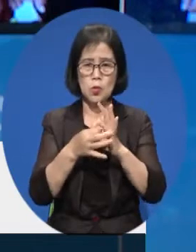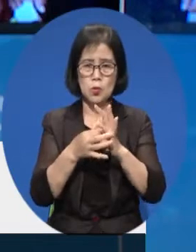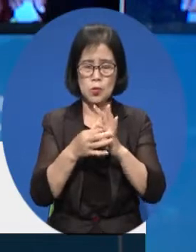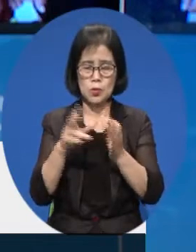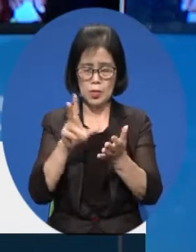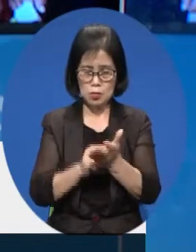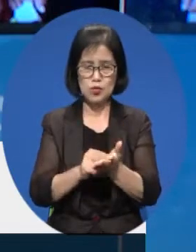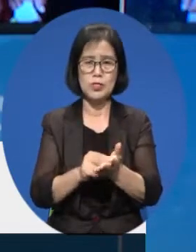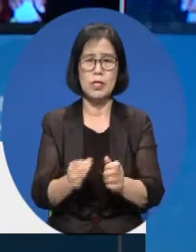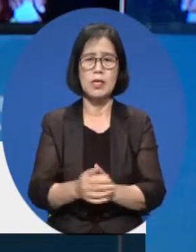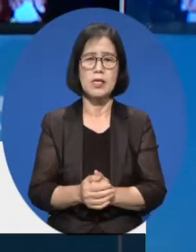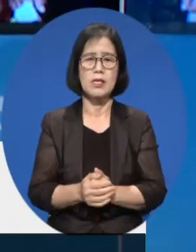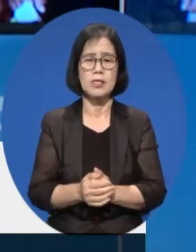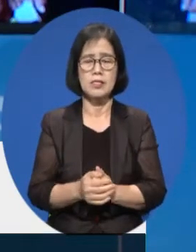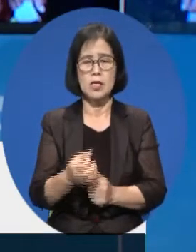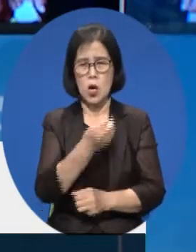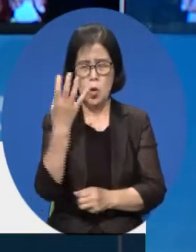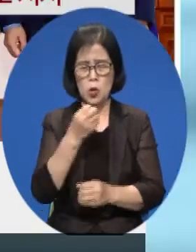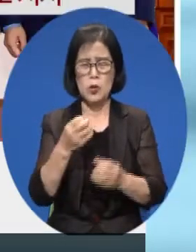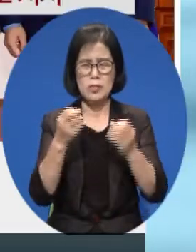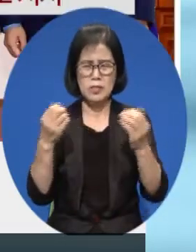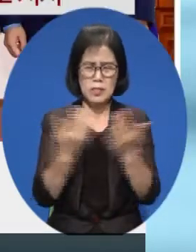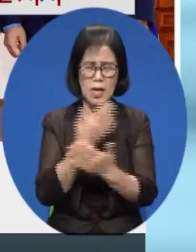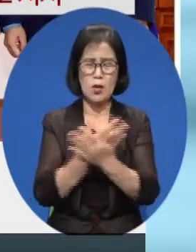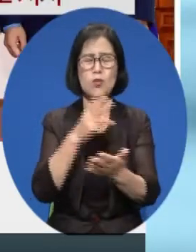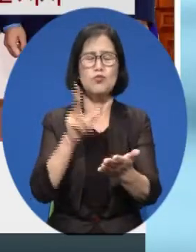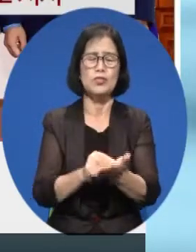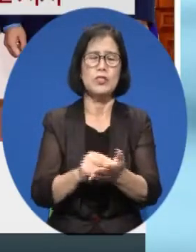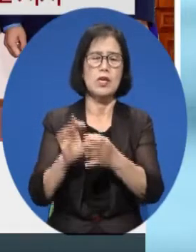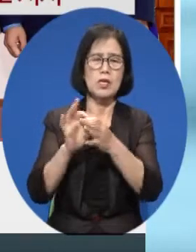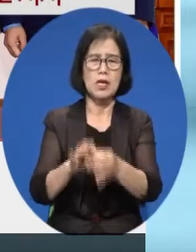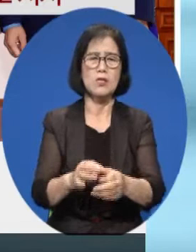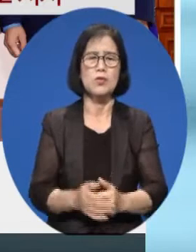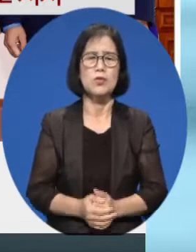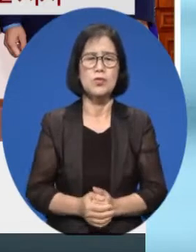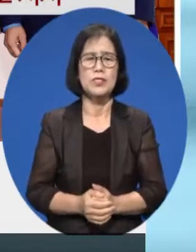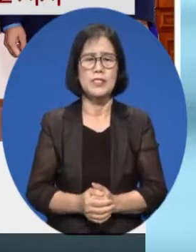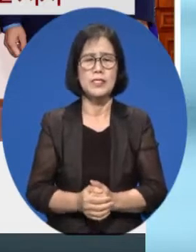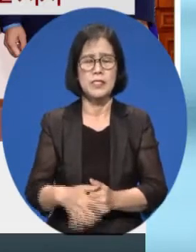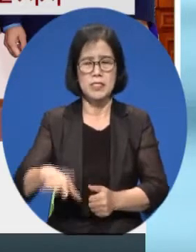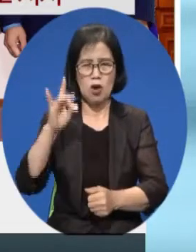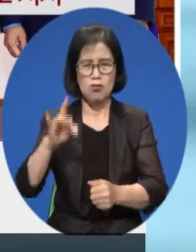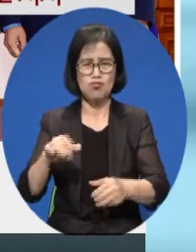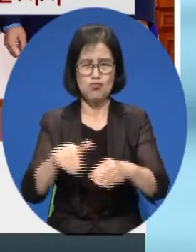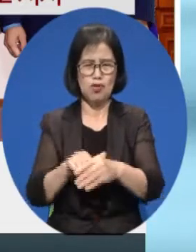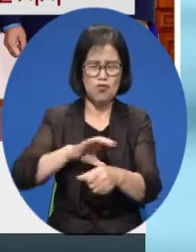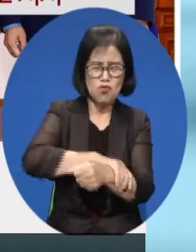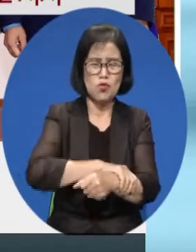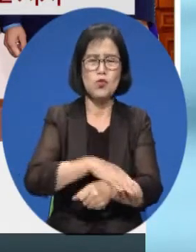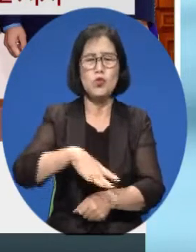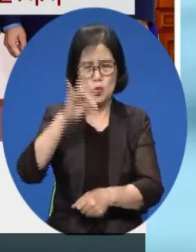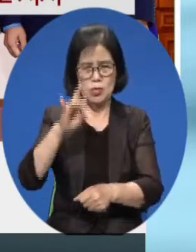개혁 문제가 늘 이제 정권 때마다 화두가 되곤 했잖아요. 한창 집권 초기에 사실 논의를 했었어야 하지